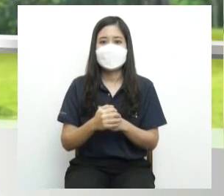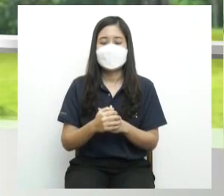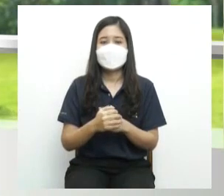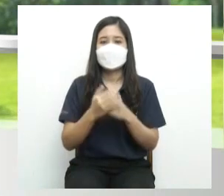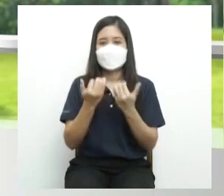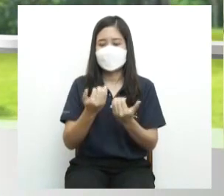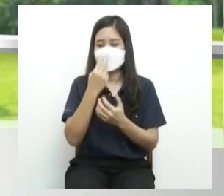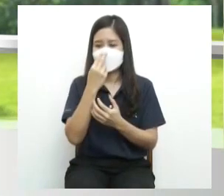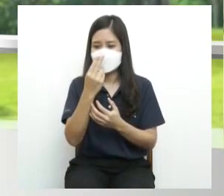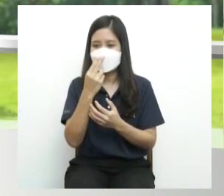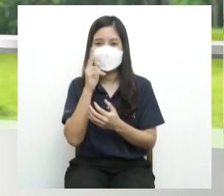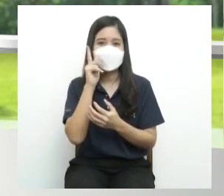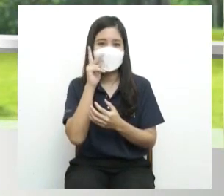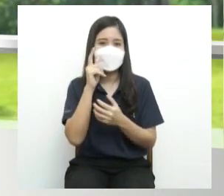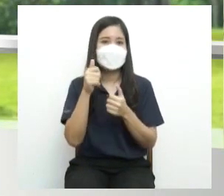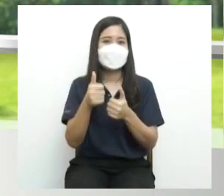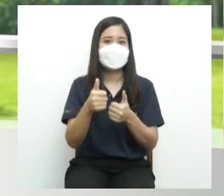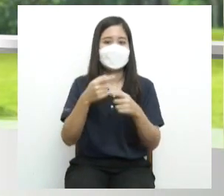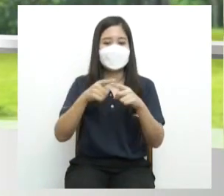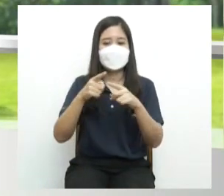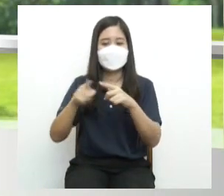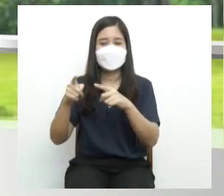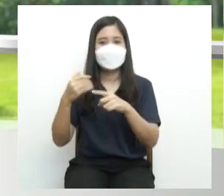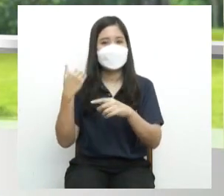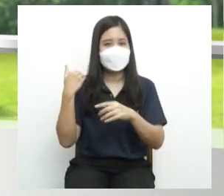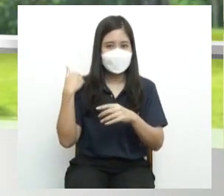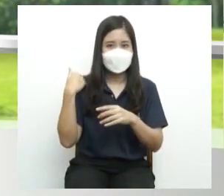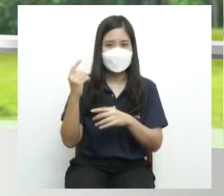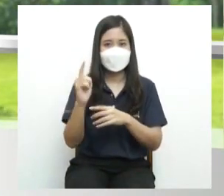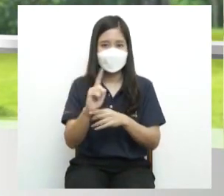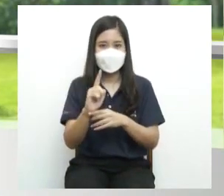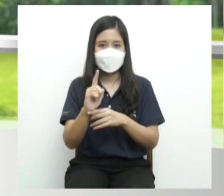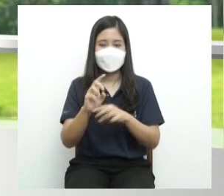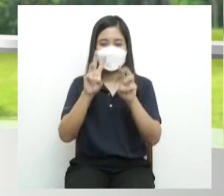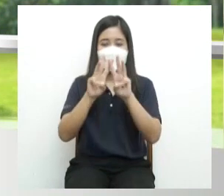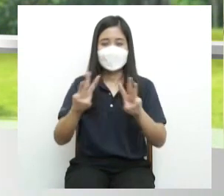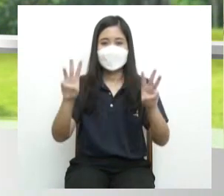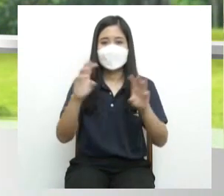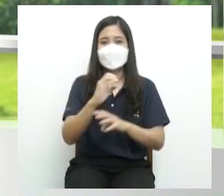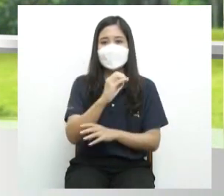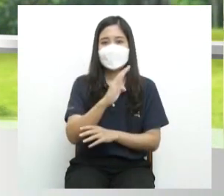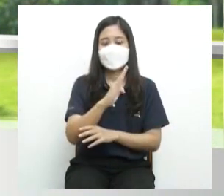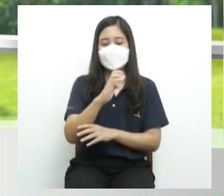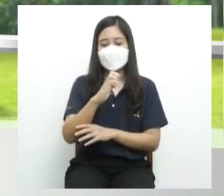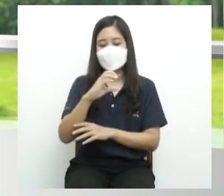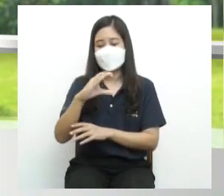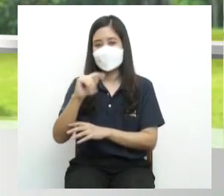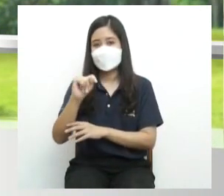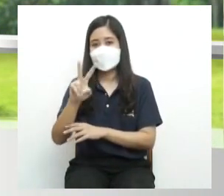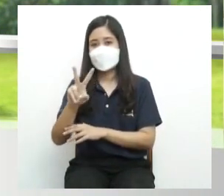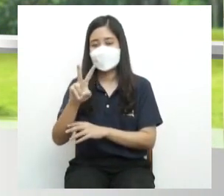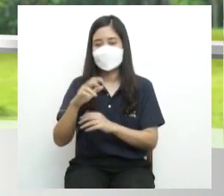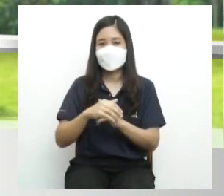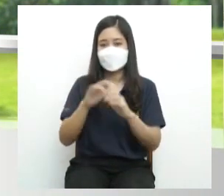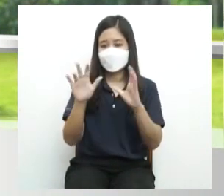จะติดตามรับชมรายการของเราได้ในหลากหลายช่องทางเลยนะคะไม่ว่าจะเป็นทาง www.obectv.tvในช่องทางของ